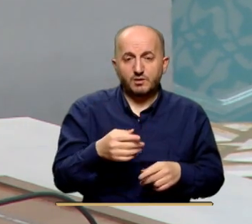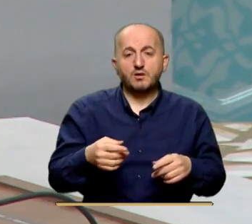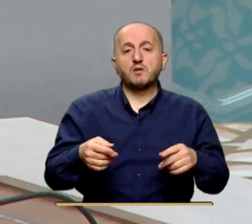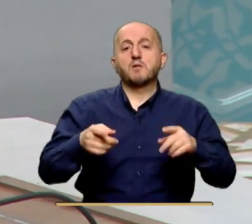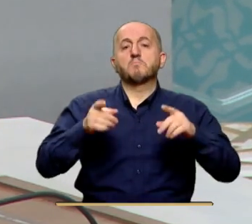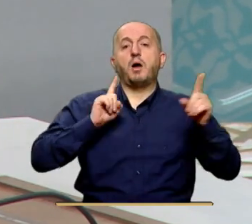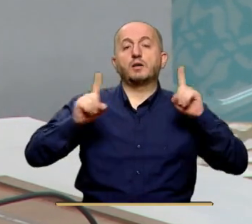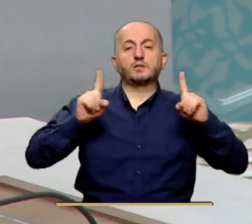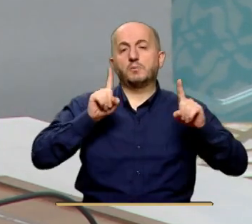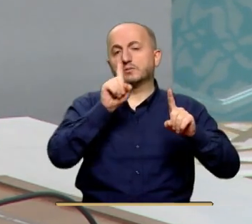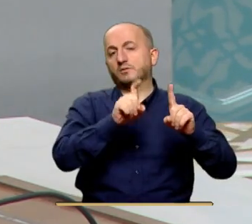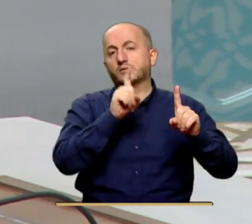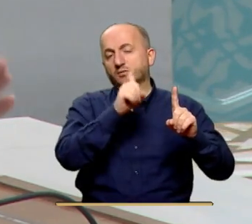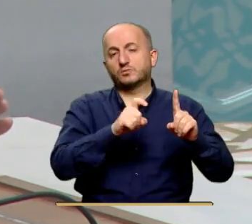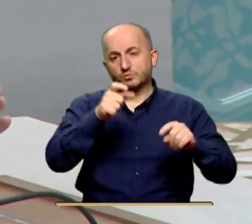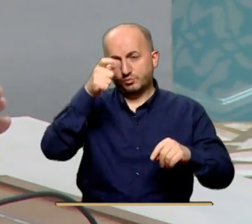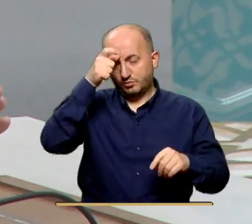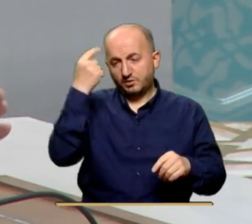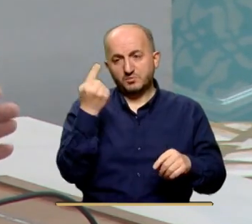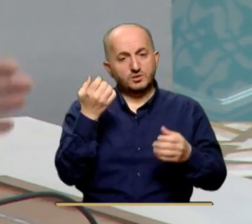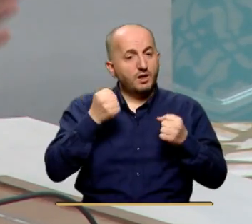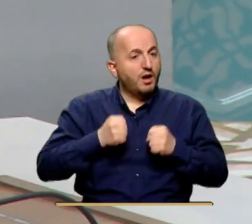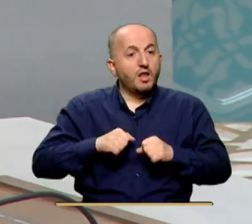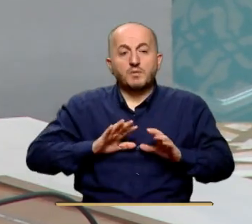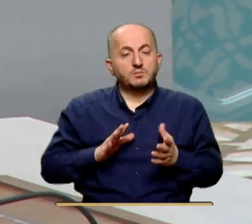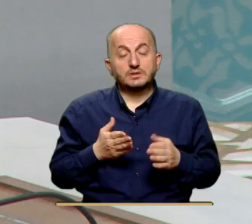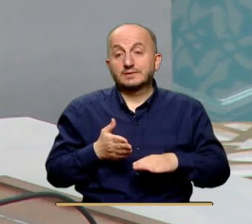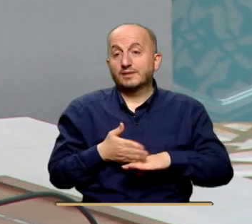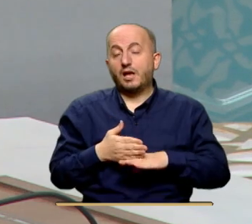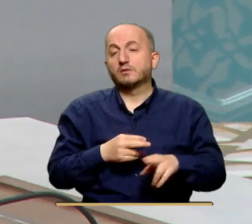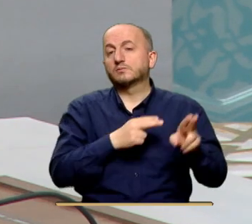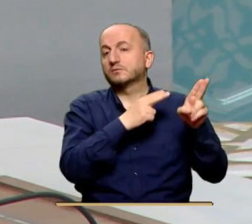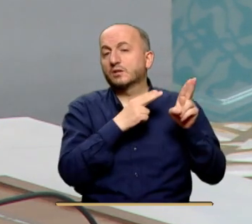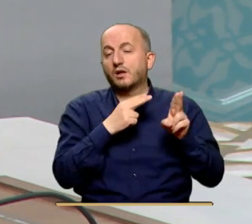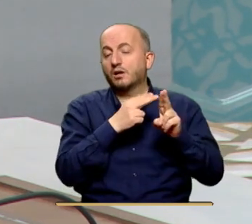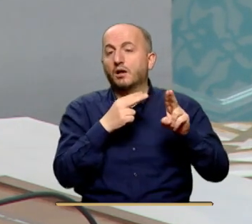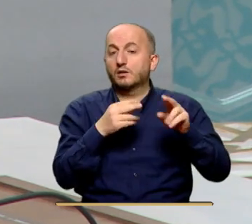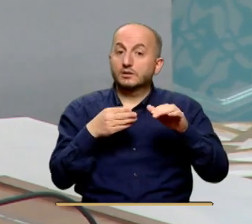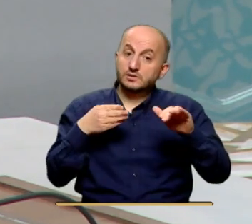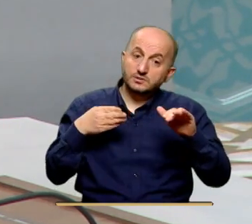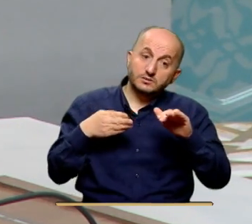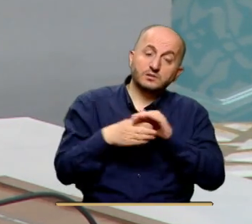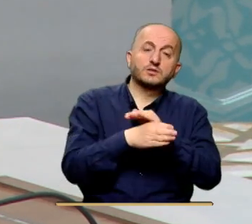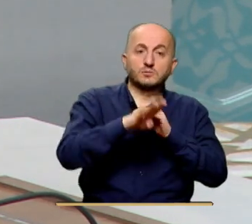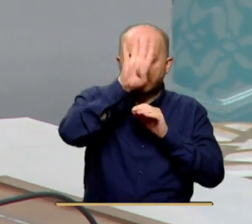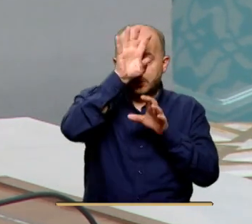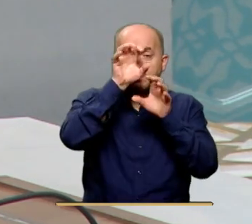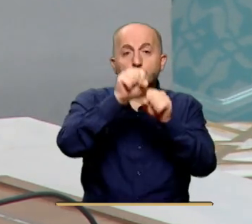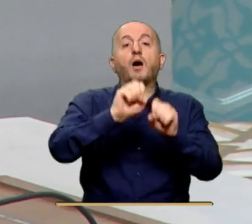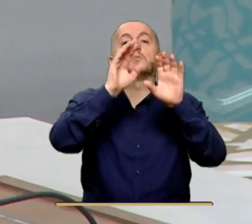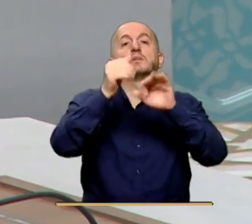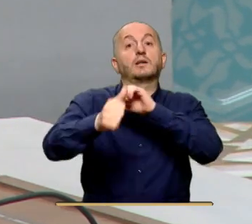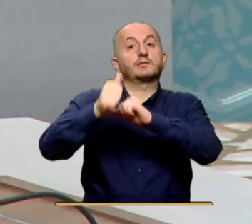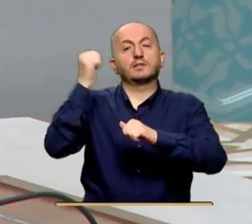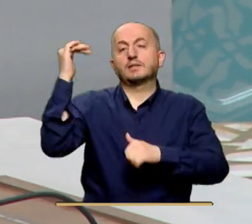yargılanmışlar. Türklerin bir şeyi kalmamıştı. Niçin Çanakkale'yi geçip İstanbul'u teslim almadan geldiniz?